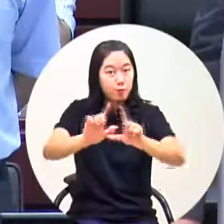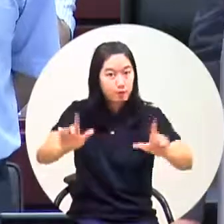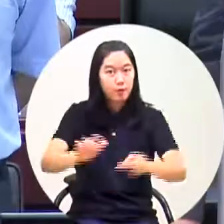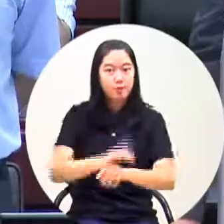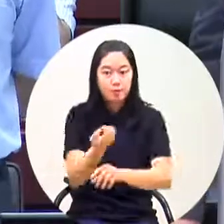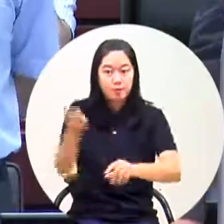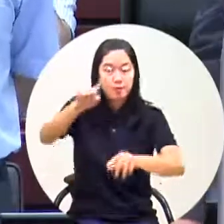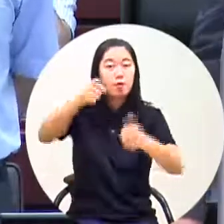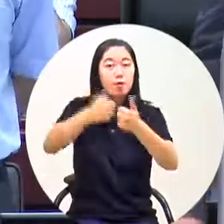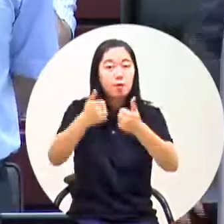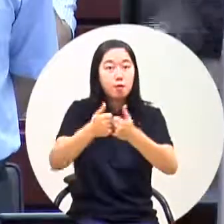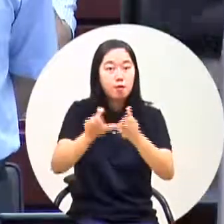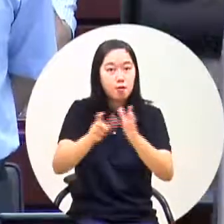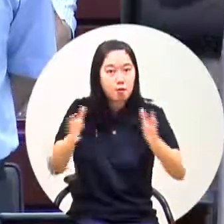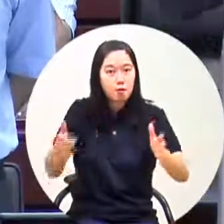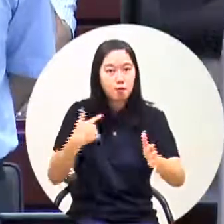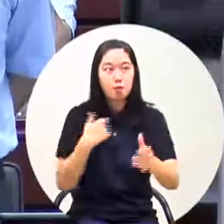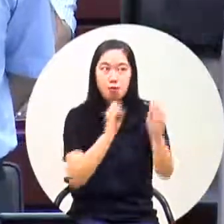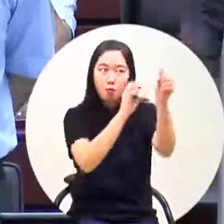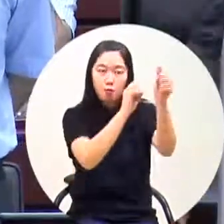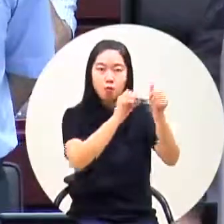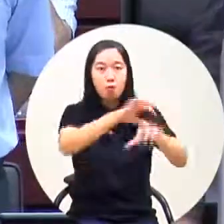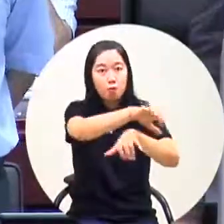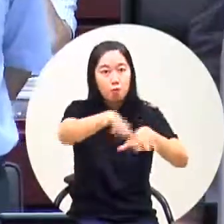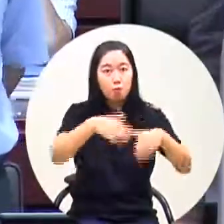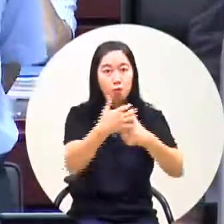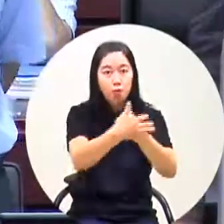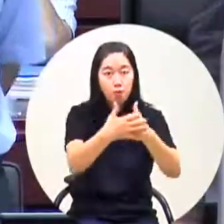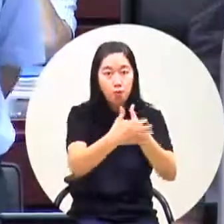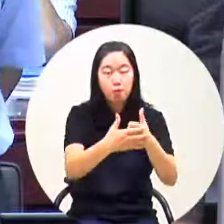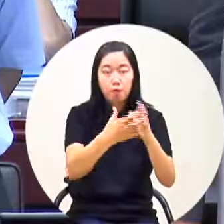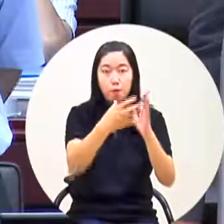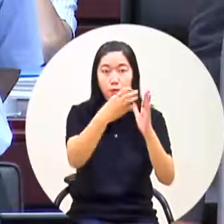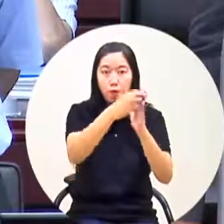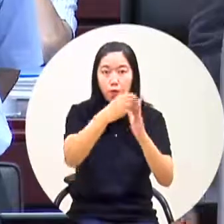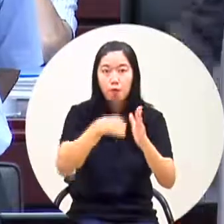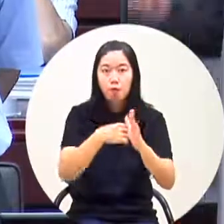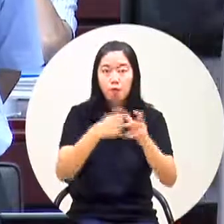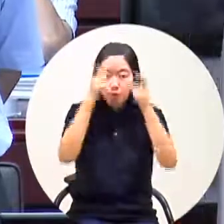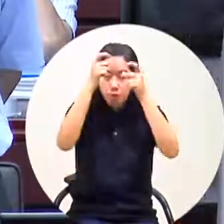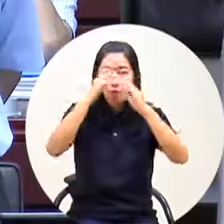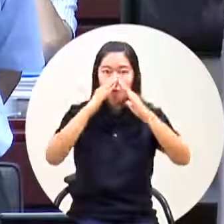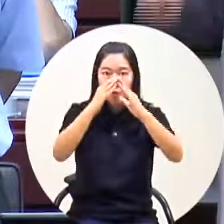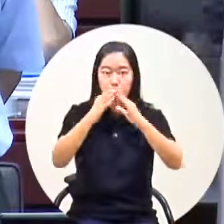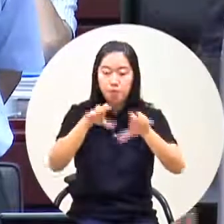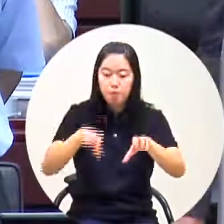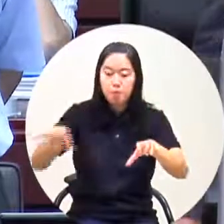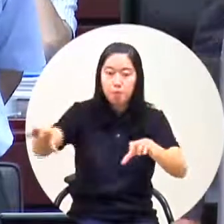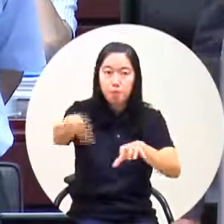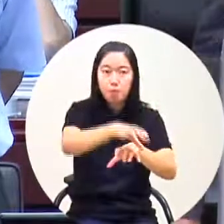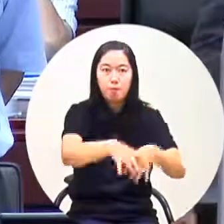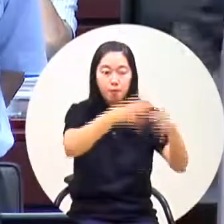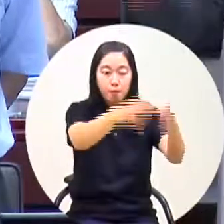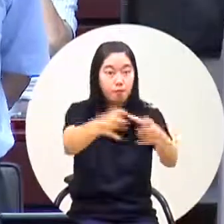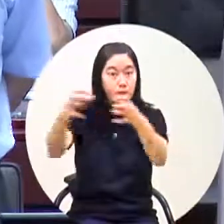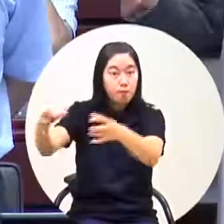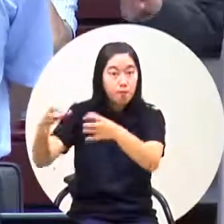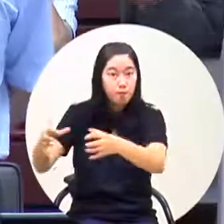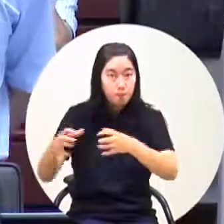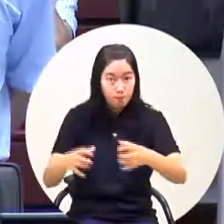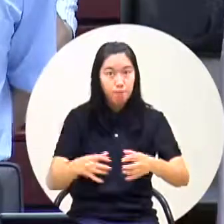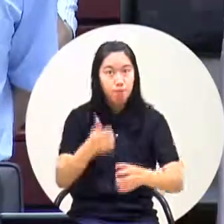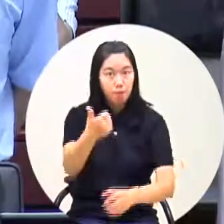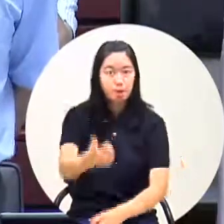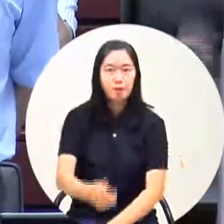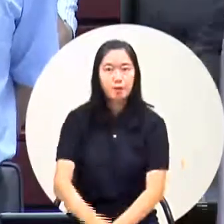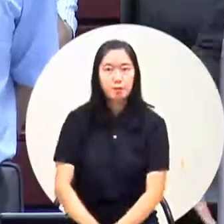这个部分也有建议环保局在高雄市的各个地方来加增设这样子 ARM 的资源回收